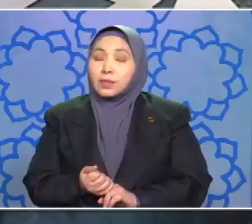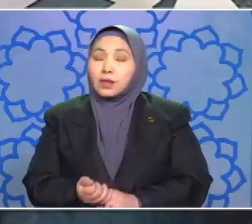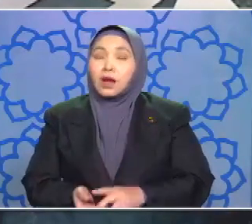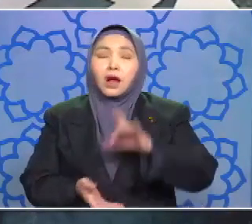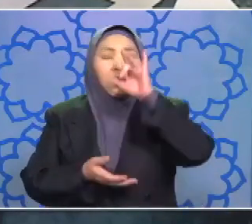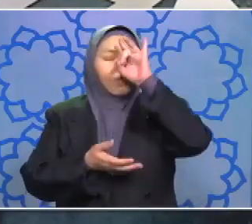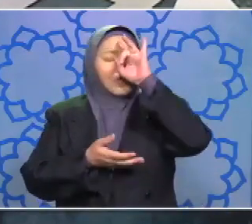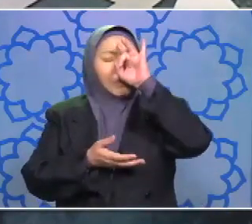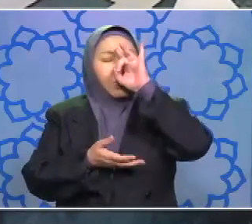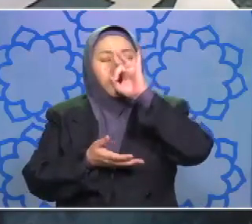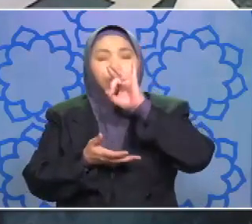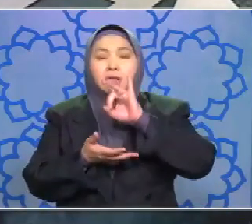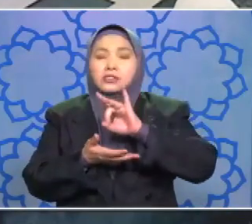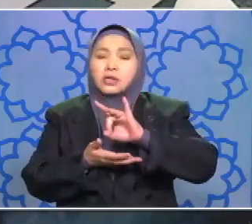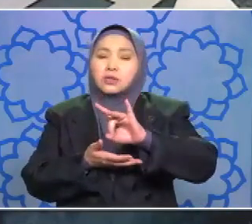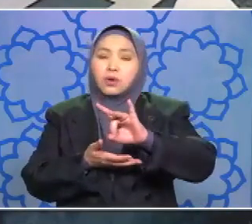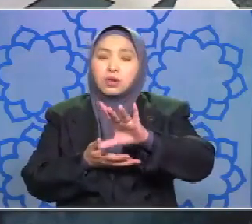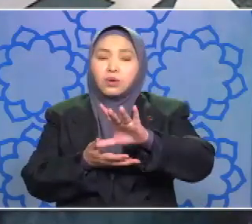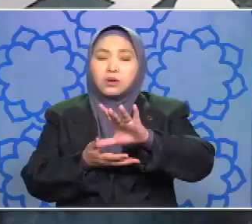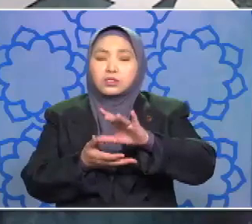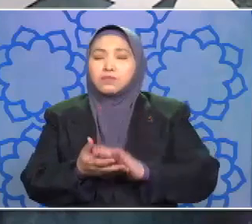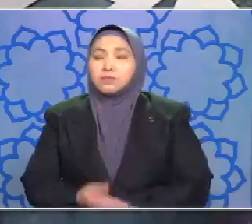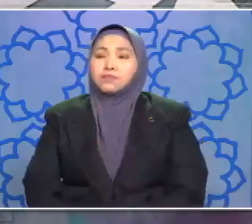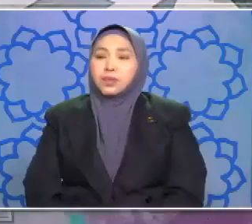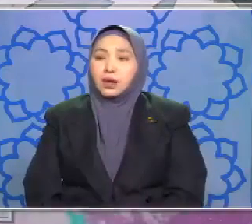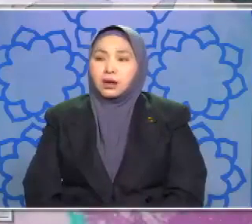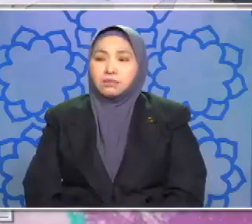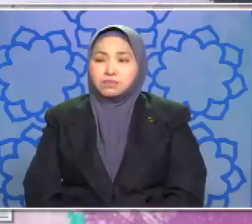A'udzu billahi minasy syaithanir rajim.